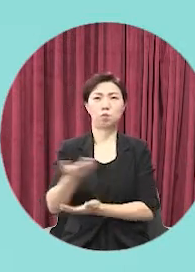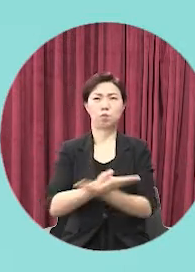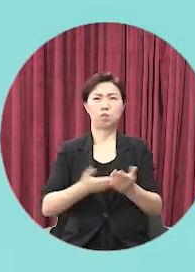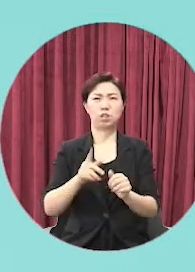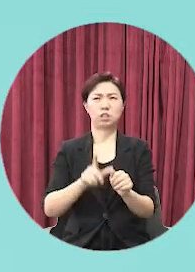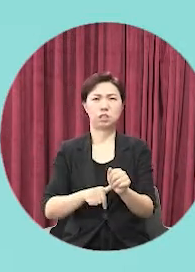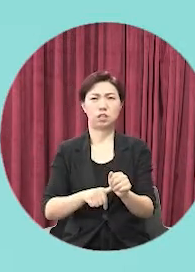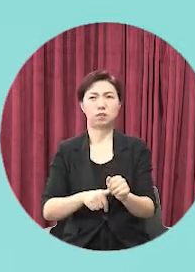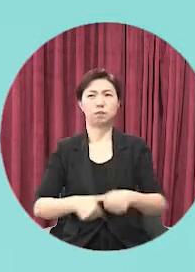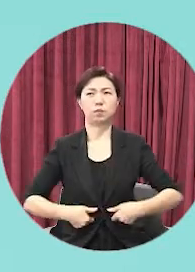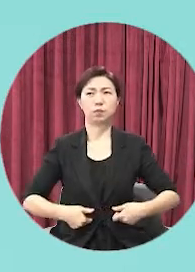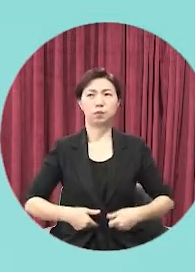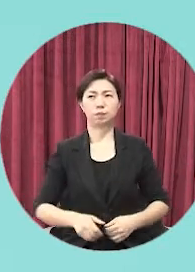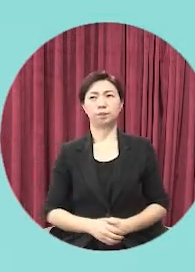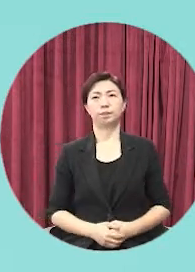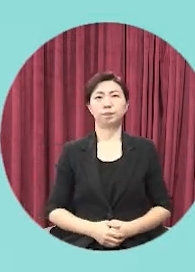번째로